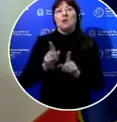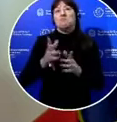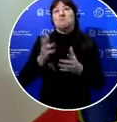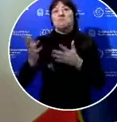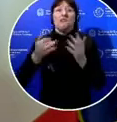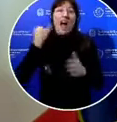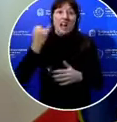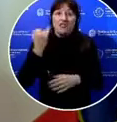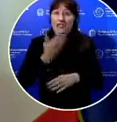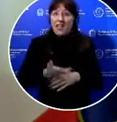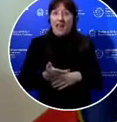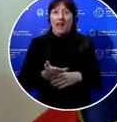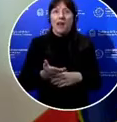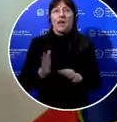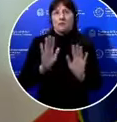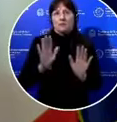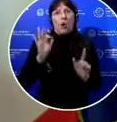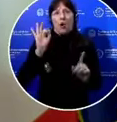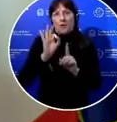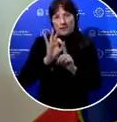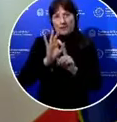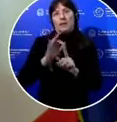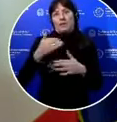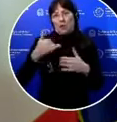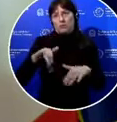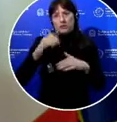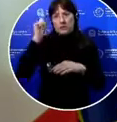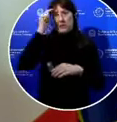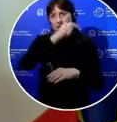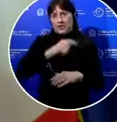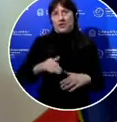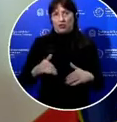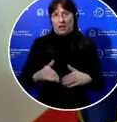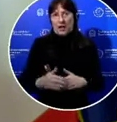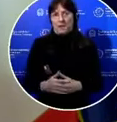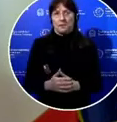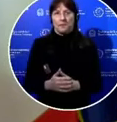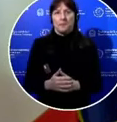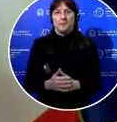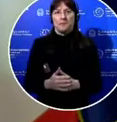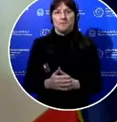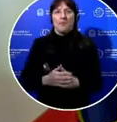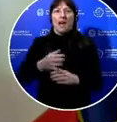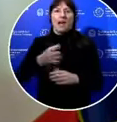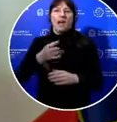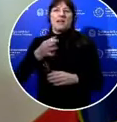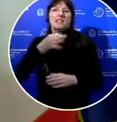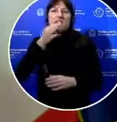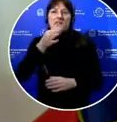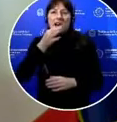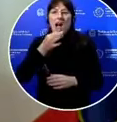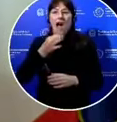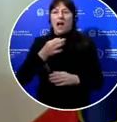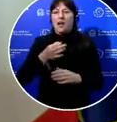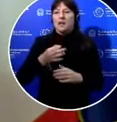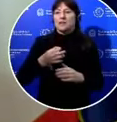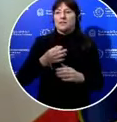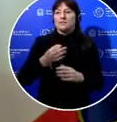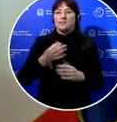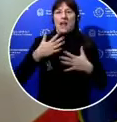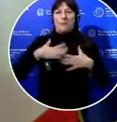convenire facilmente, ma è in verità un obiettivo molto ambizioso, perché significa passare da un welfare